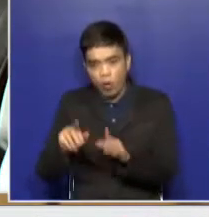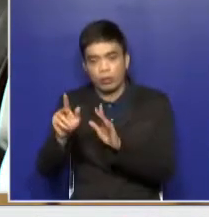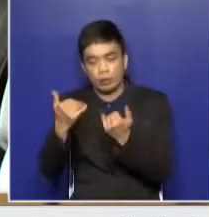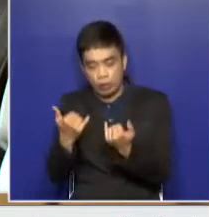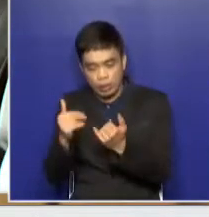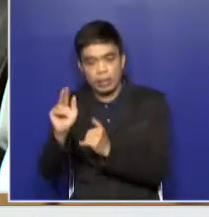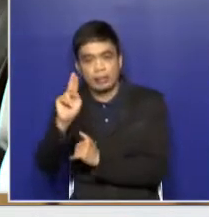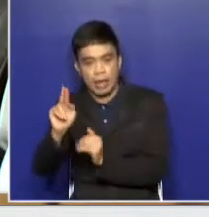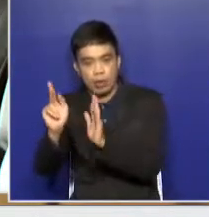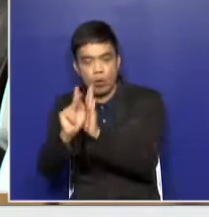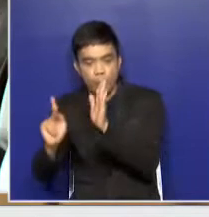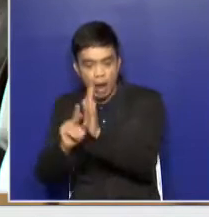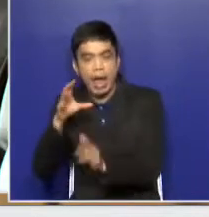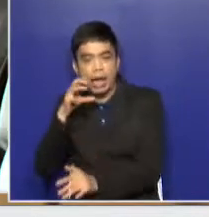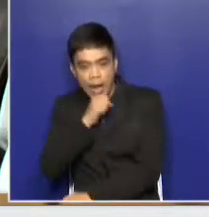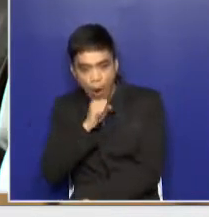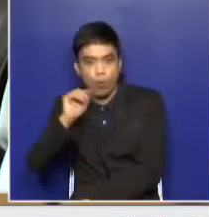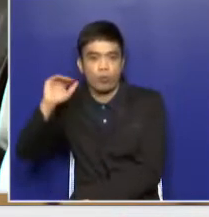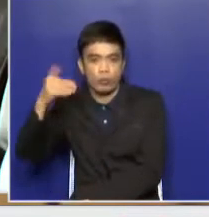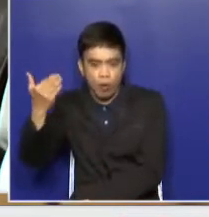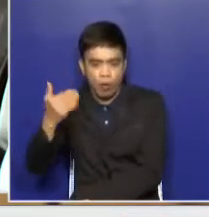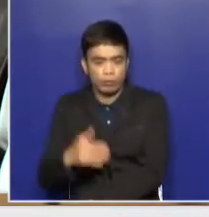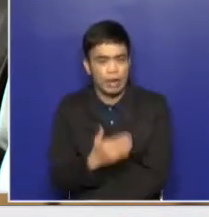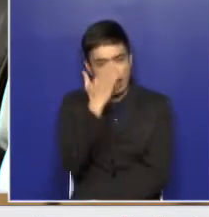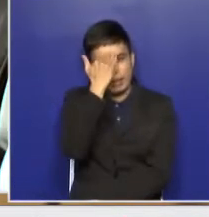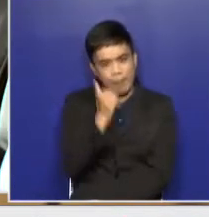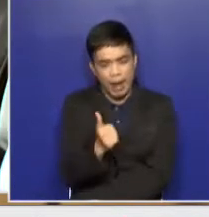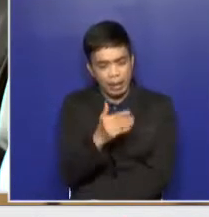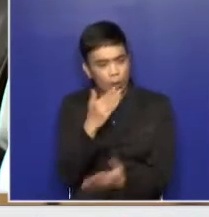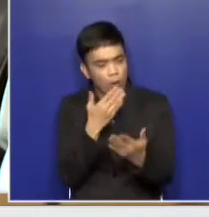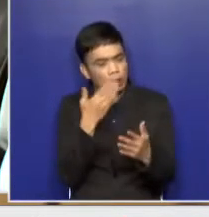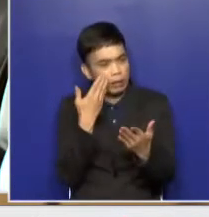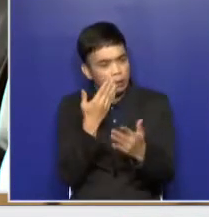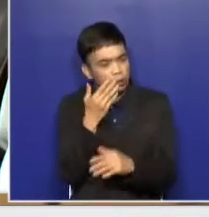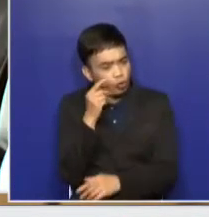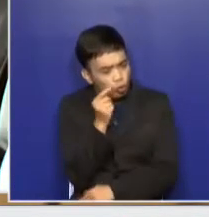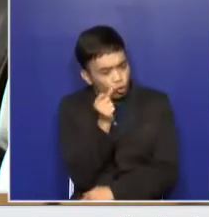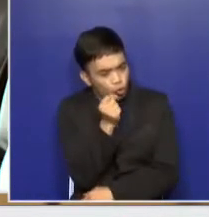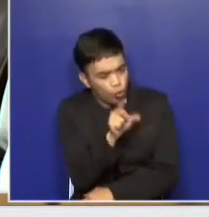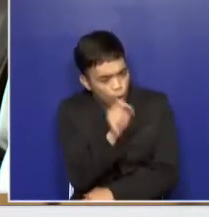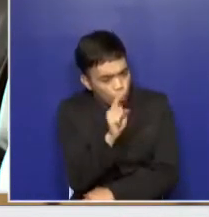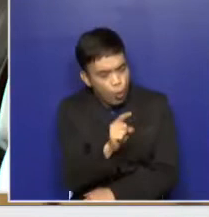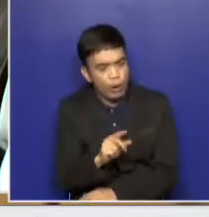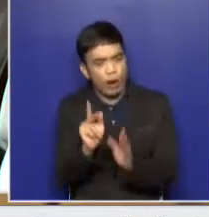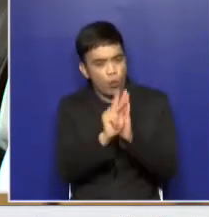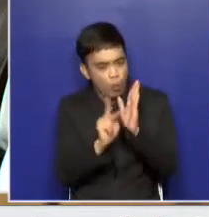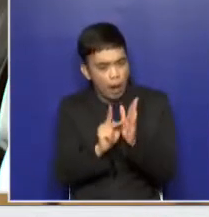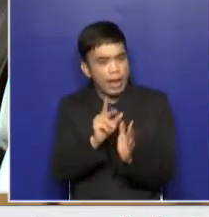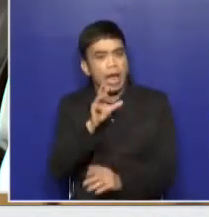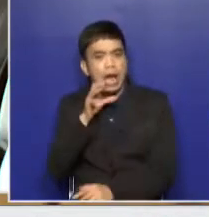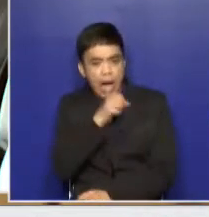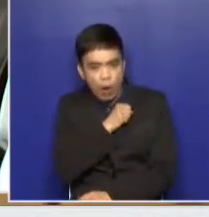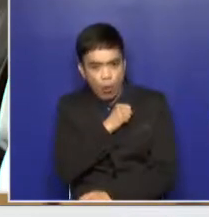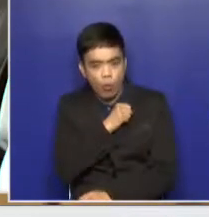ขอเรียนในที่ประชุมว่าทำไมจึงเร่งนะครับในการสรรหาโดยใช้กฎหมายเก่าในขณะที่กฎหมายใหม่จะออกแล้วในต้นปีหน้านี้นะ